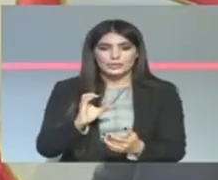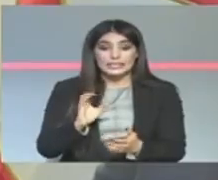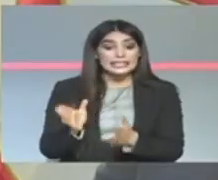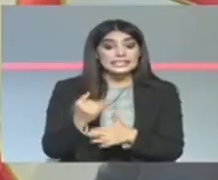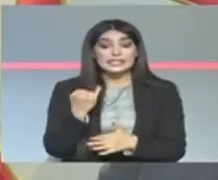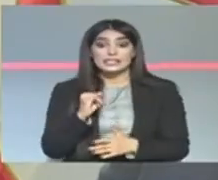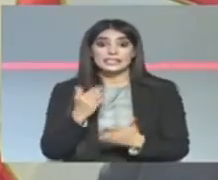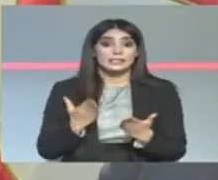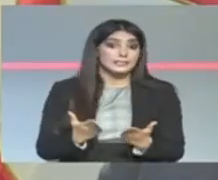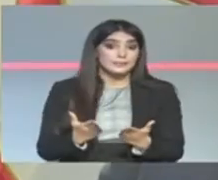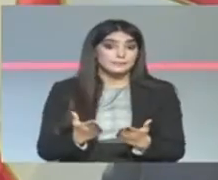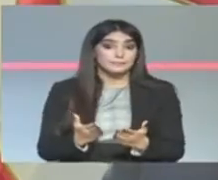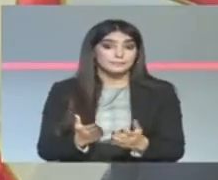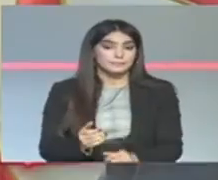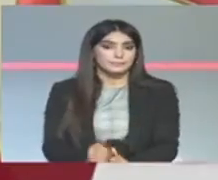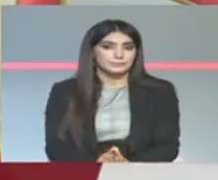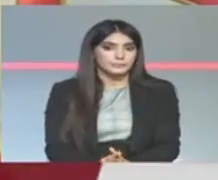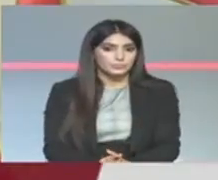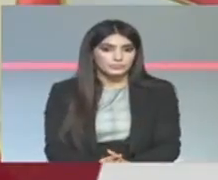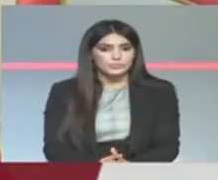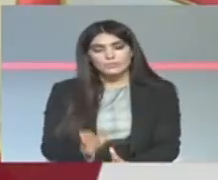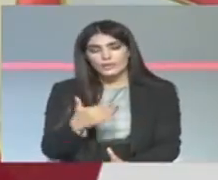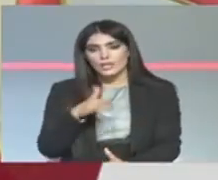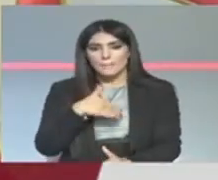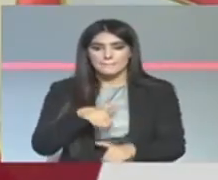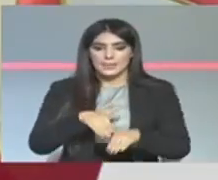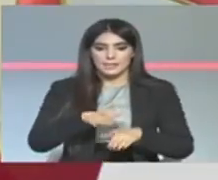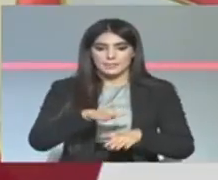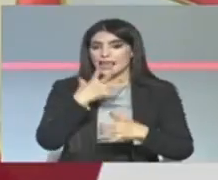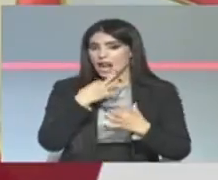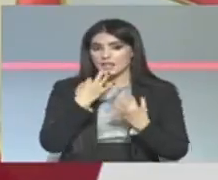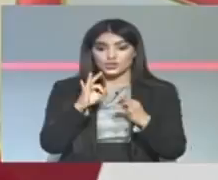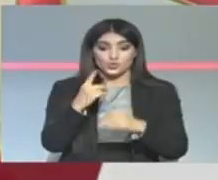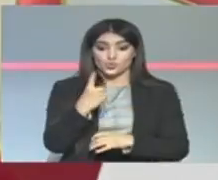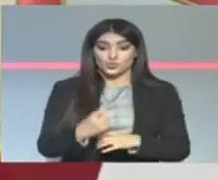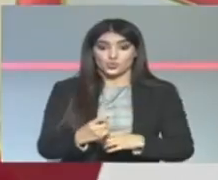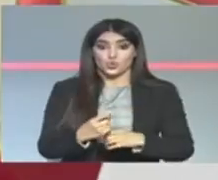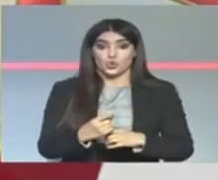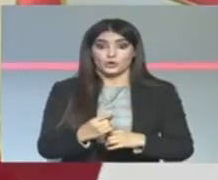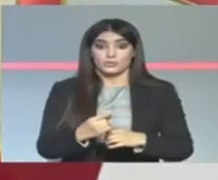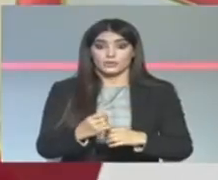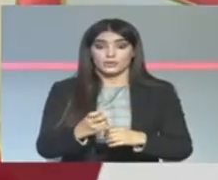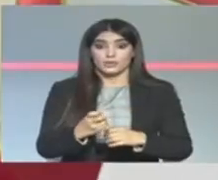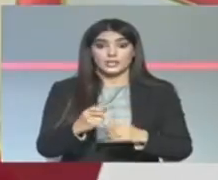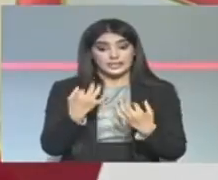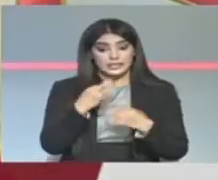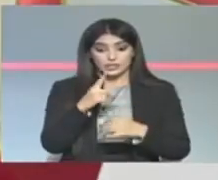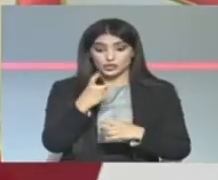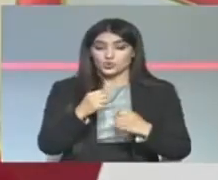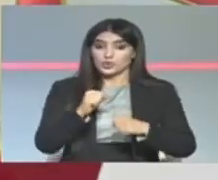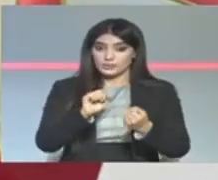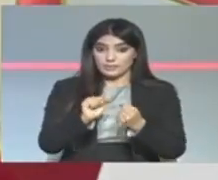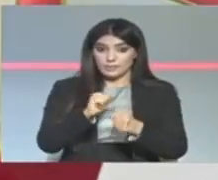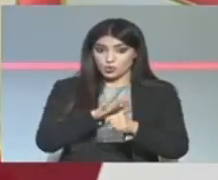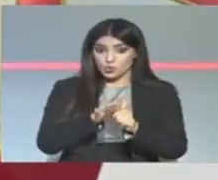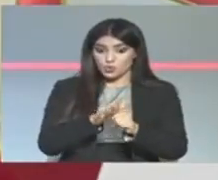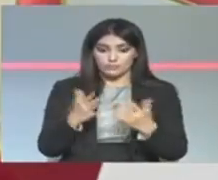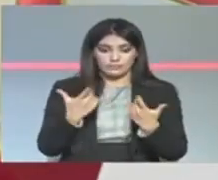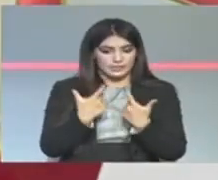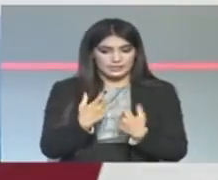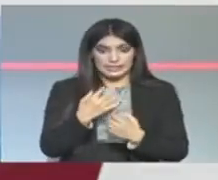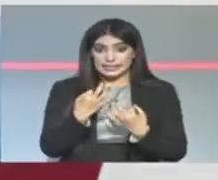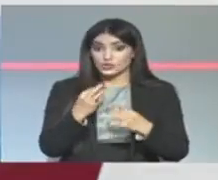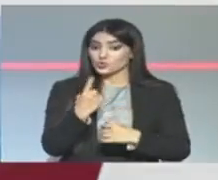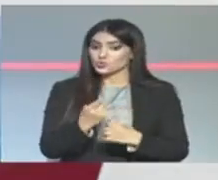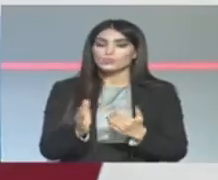يحصل في منقوله بيبعد شوي على الفتره على ما كان يصير اكثر